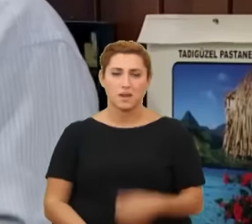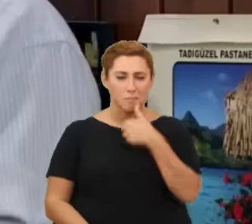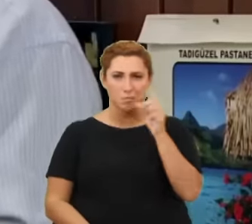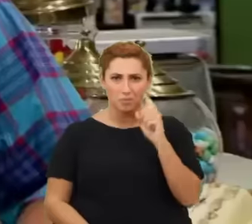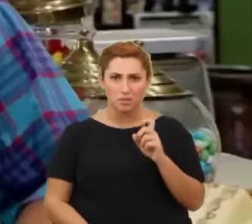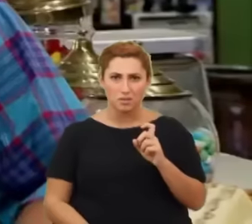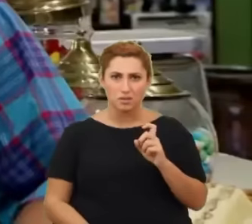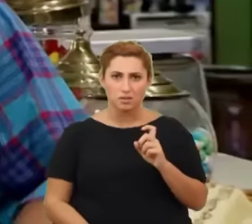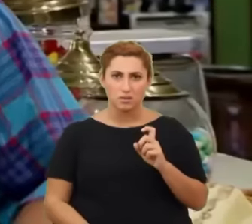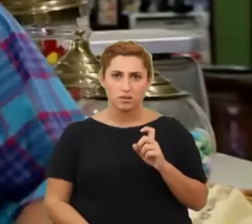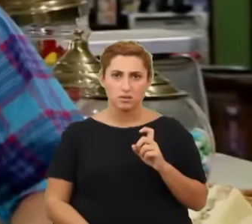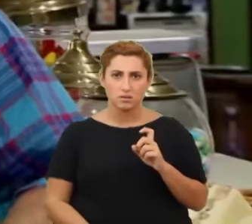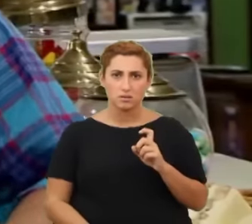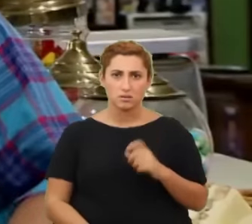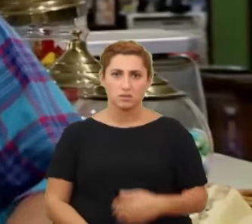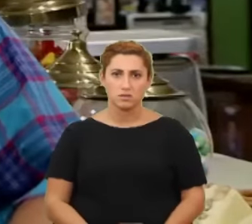Babası mı?